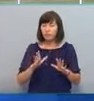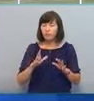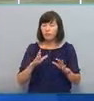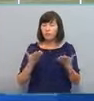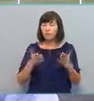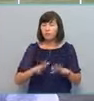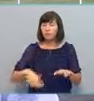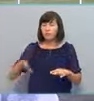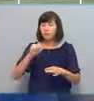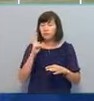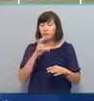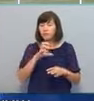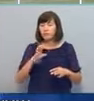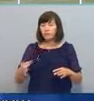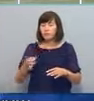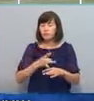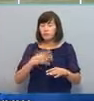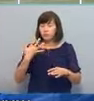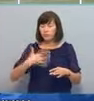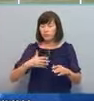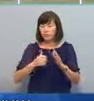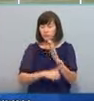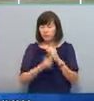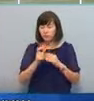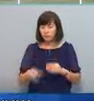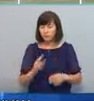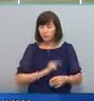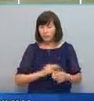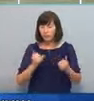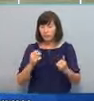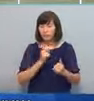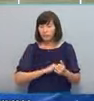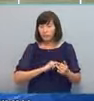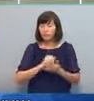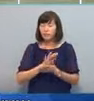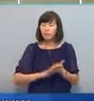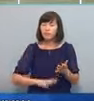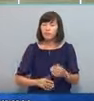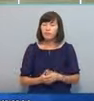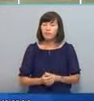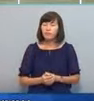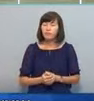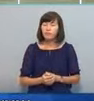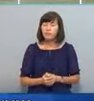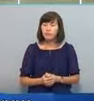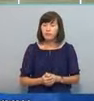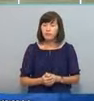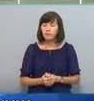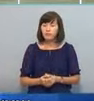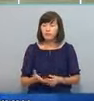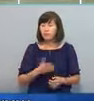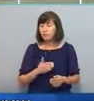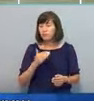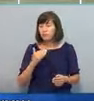жүрдім, қалғанның бәрі сол келес ауданының 50-60 адамдай жұмыс істеп жатыр. Әлі де жұмыс істеп жатыр осы күнге дейін. Қоян қолтық.